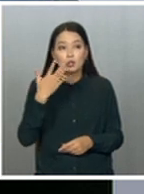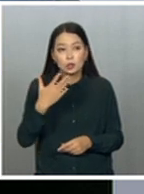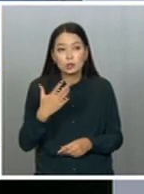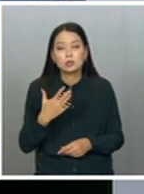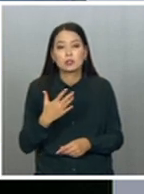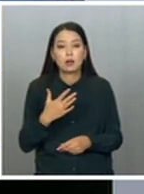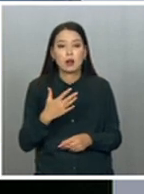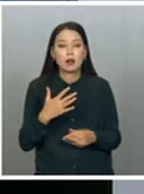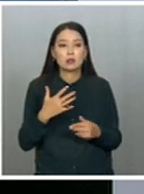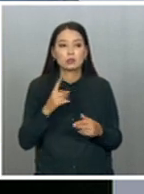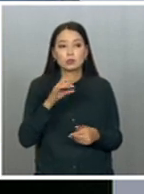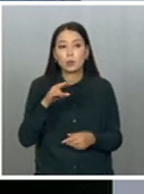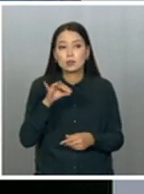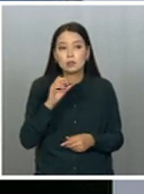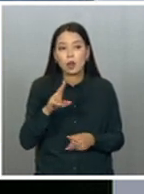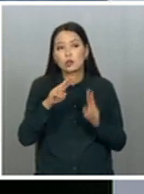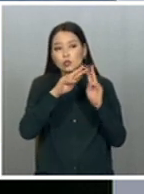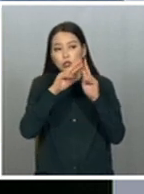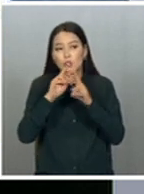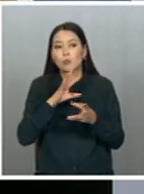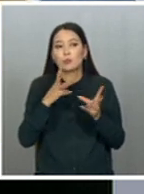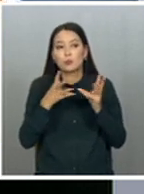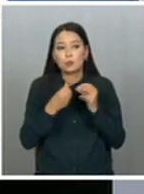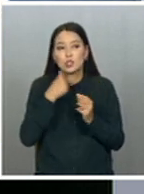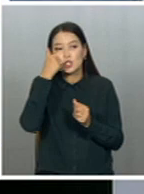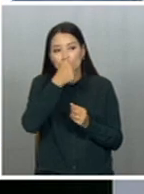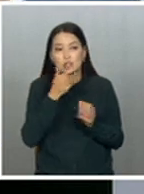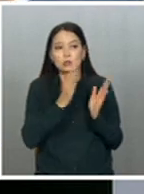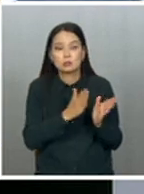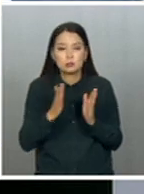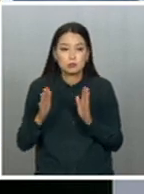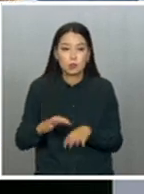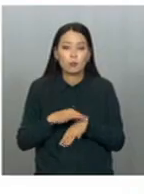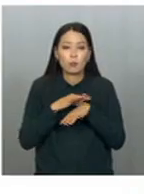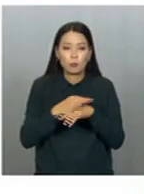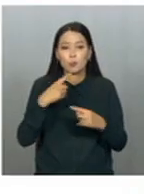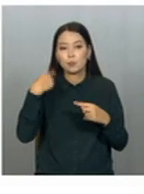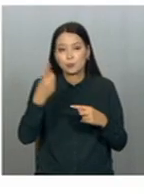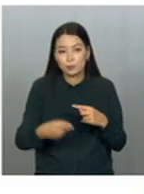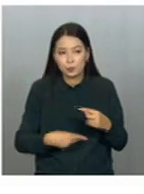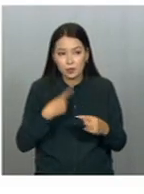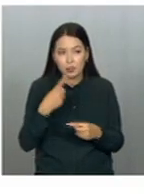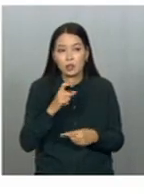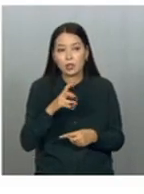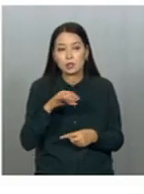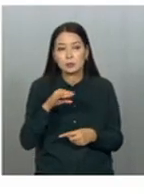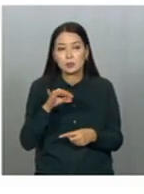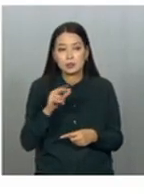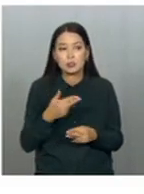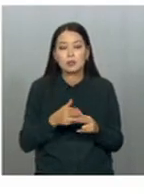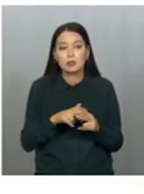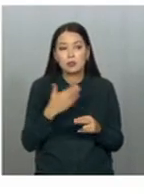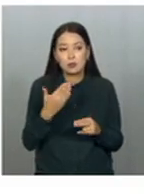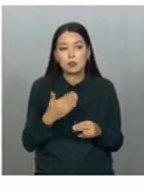жұлдыздары бойымен жылдық қозғалысы өтетін үлкен дөңгелек. Яғни эклиптика сызығының бойымен зодиак